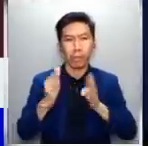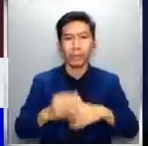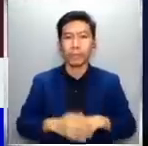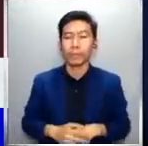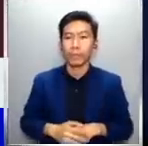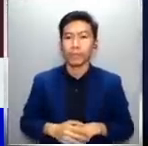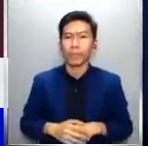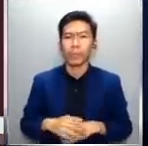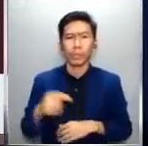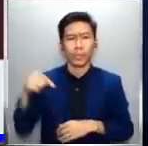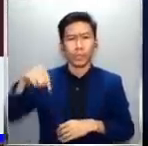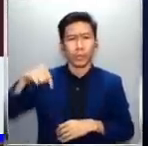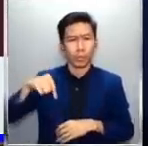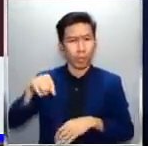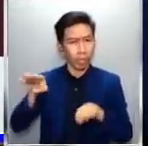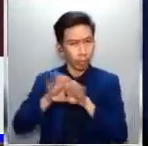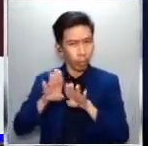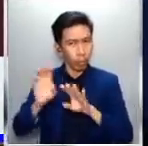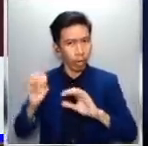lang nag-stay in